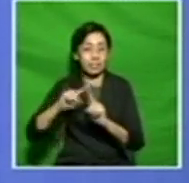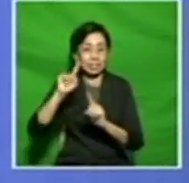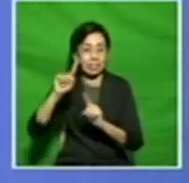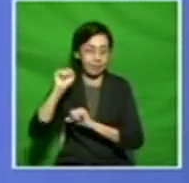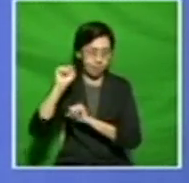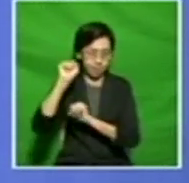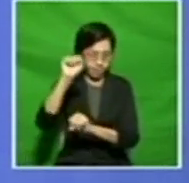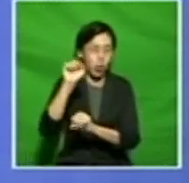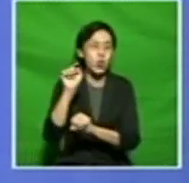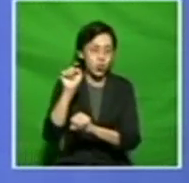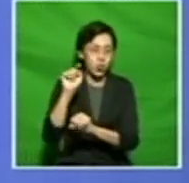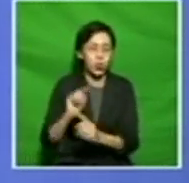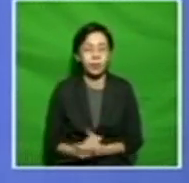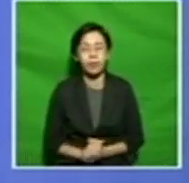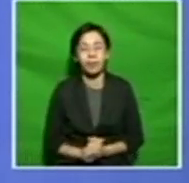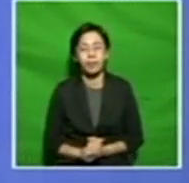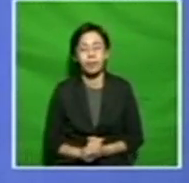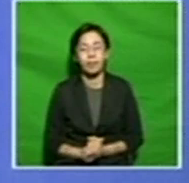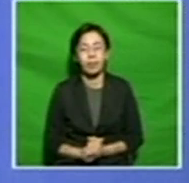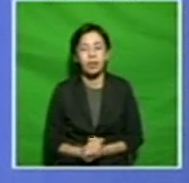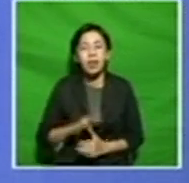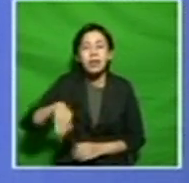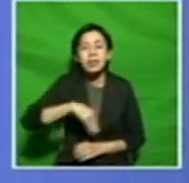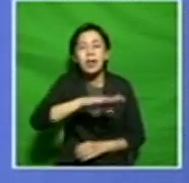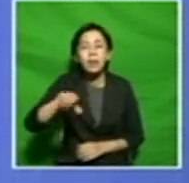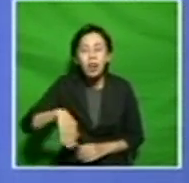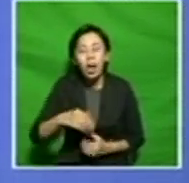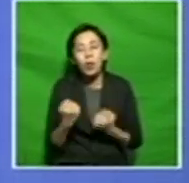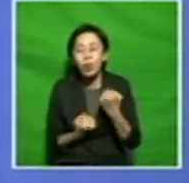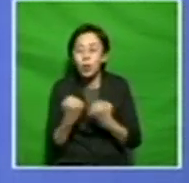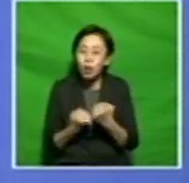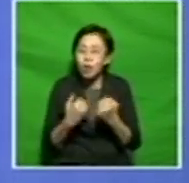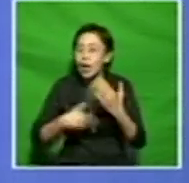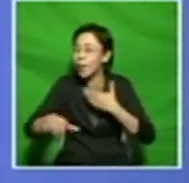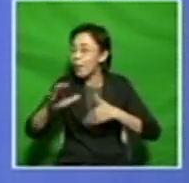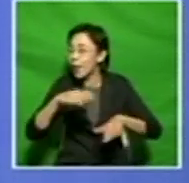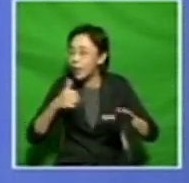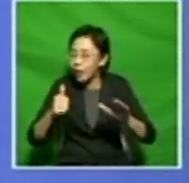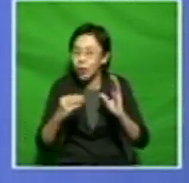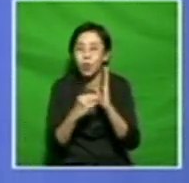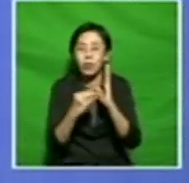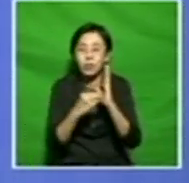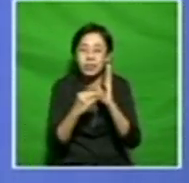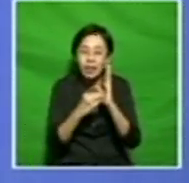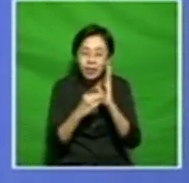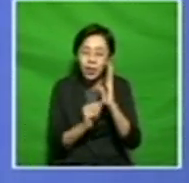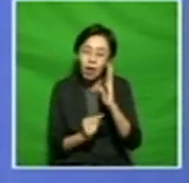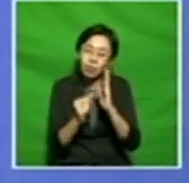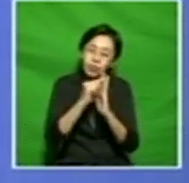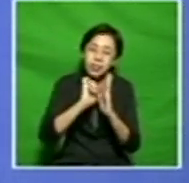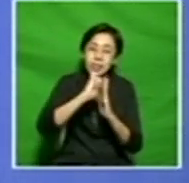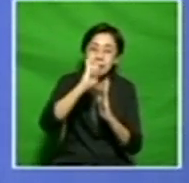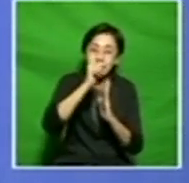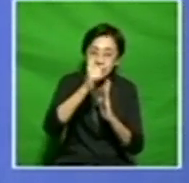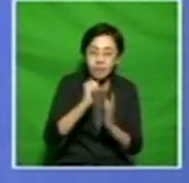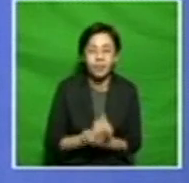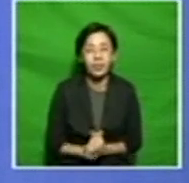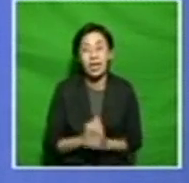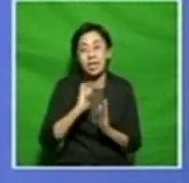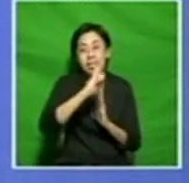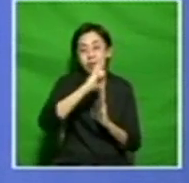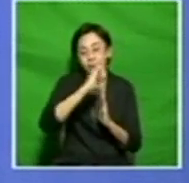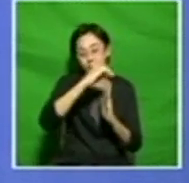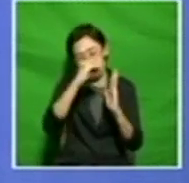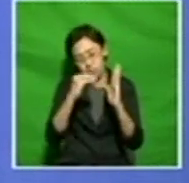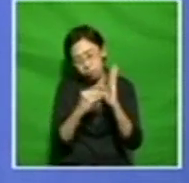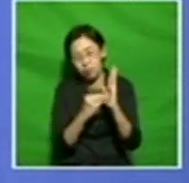เพียงแต่ว่าแม้ยังสามารถเดินทางได้อยู่กรุงเทพยังไปเชียงใหม่ได้อยู่เชียงใหม่ยังเข้าม